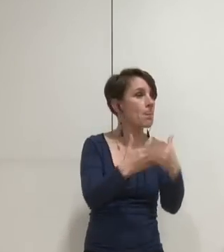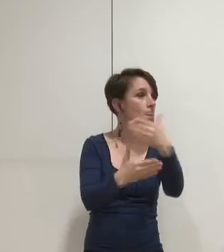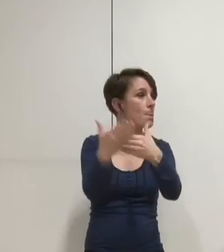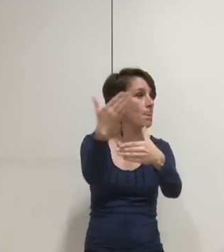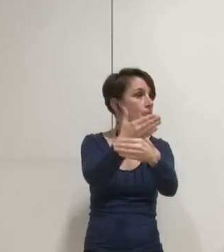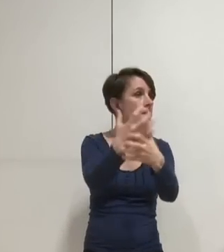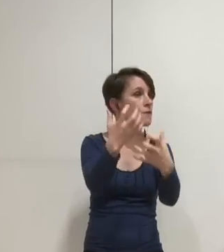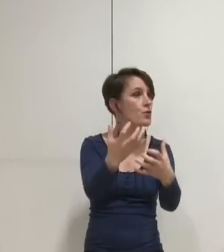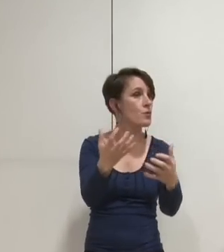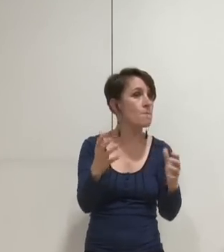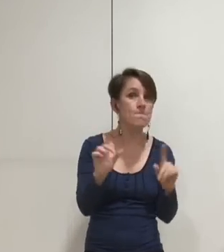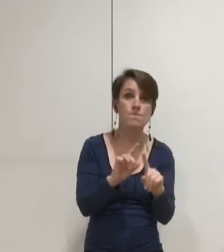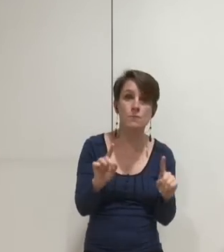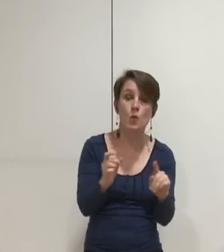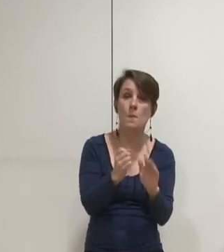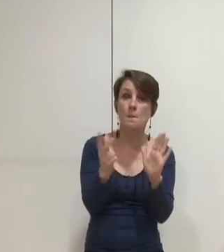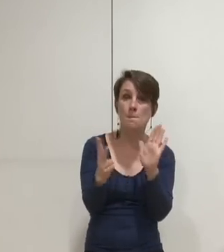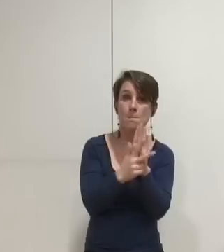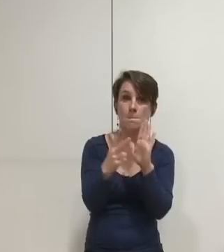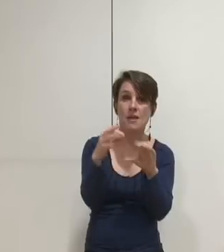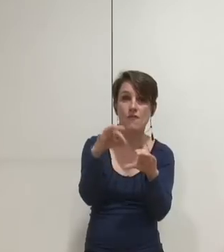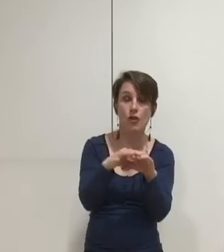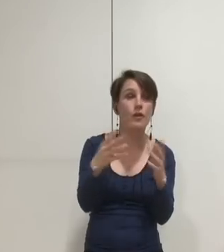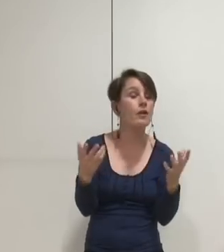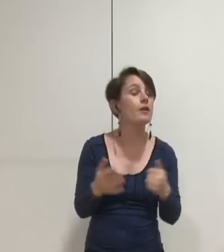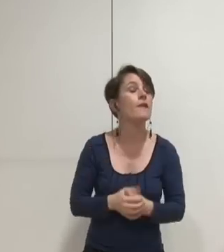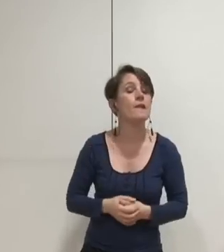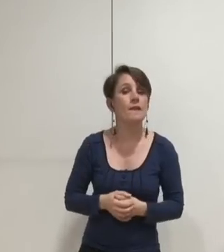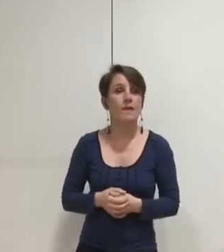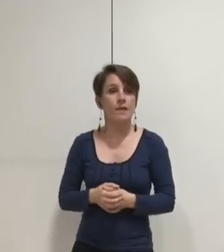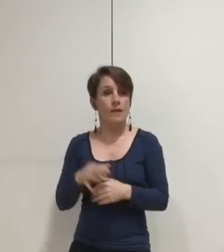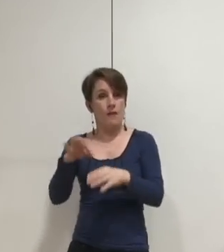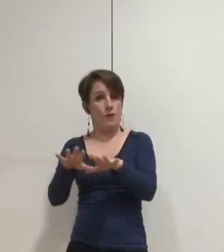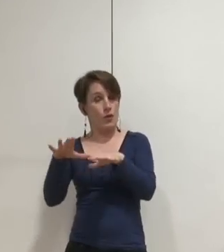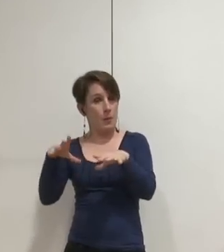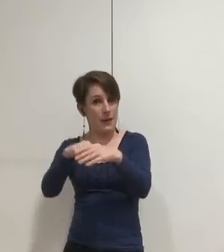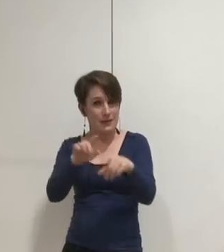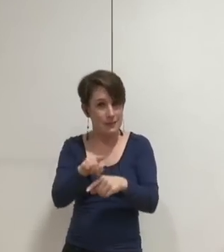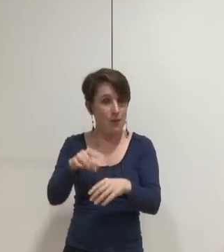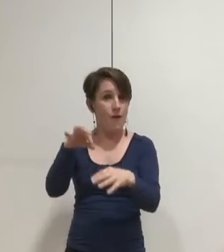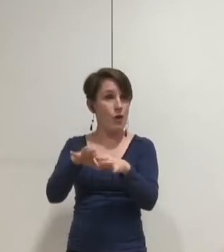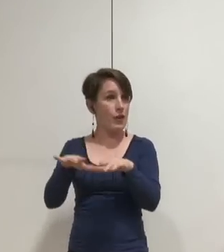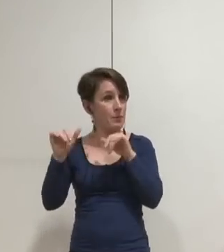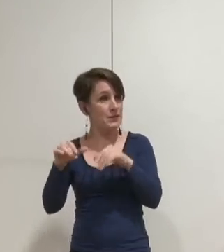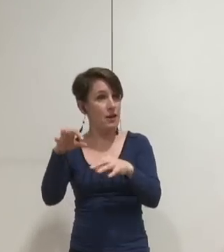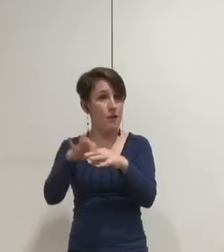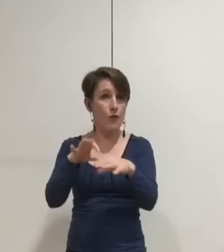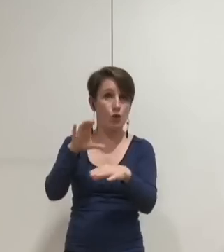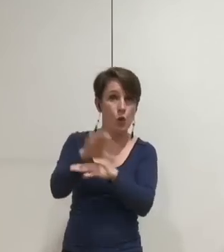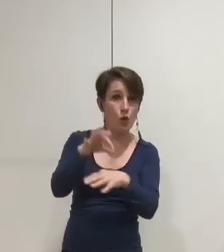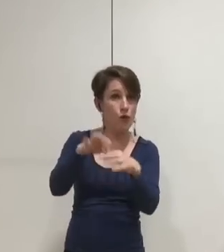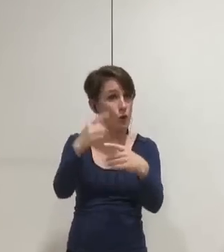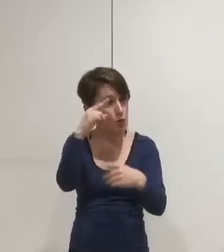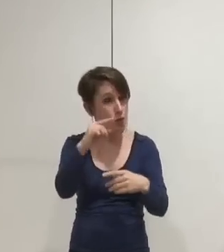intervtion non je mets cette délibération au vo qui prend pas part au vote qui s'abstient qui est contre qui est pour